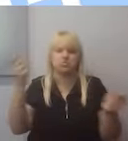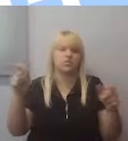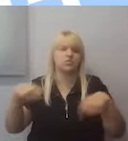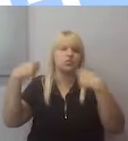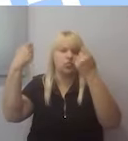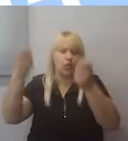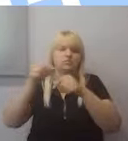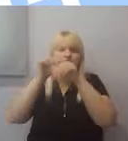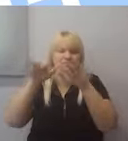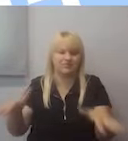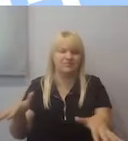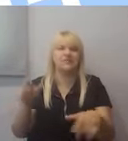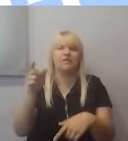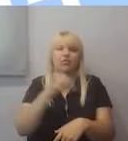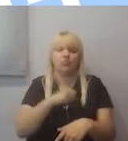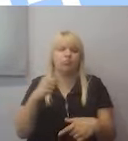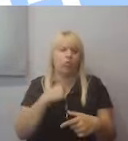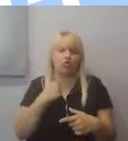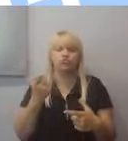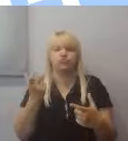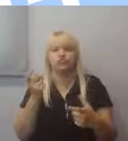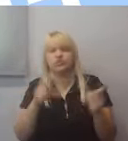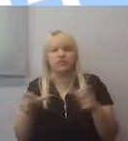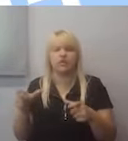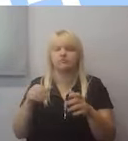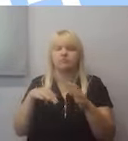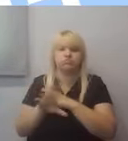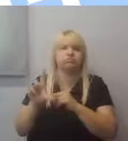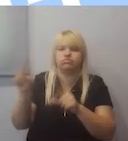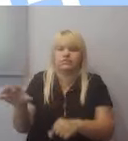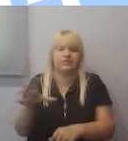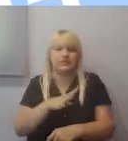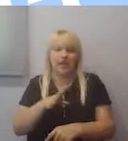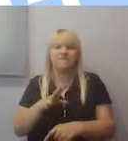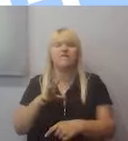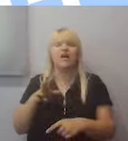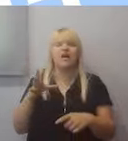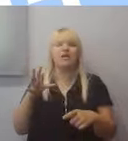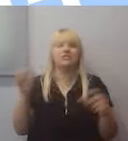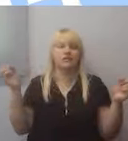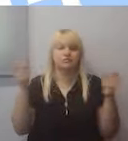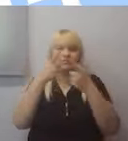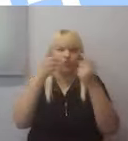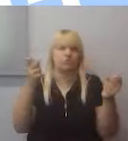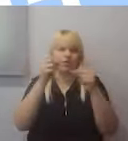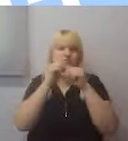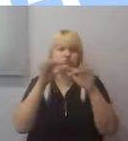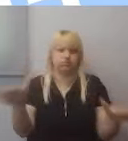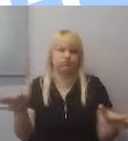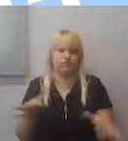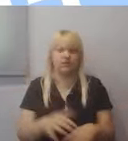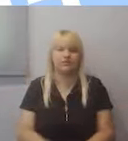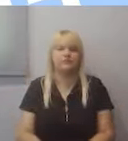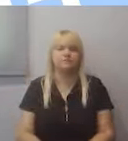teiksim tā patstāvīgi nevar nokļūt ne uz attiecīgo šo te pulcēšanās punktu ja vai vai vai